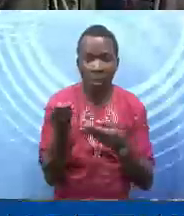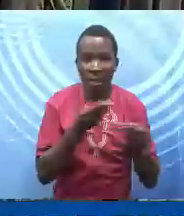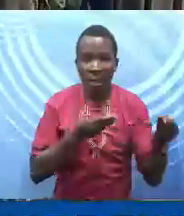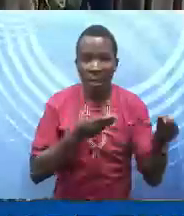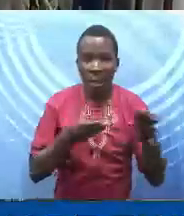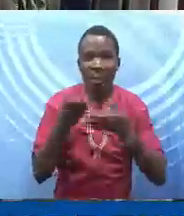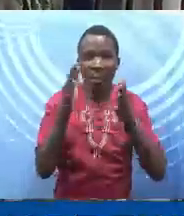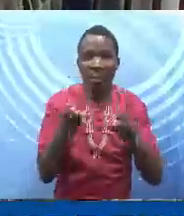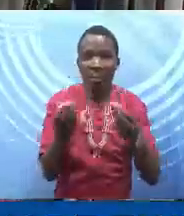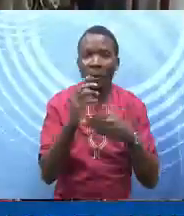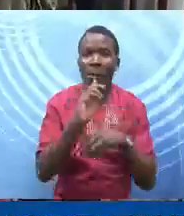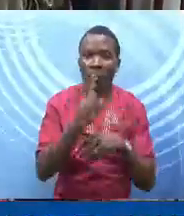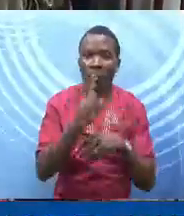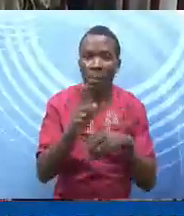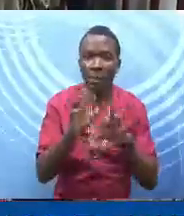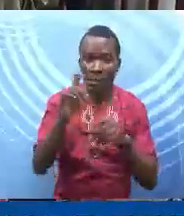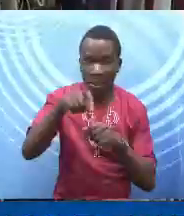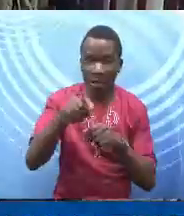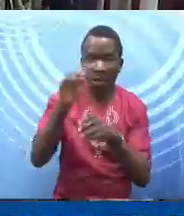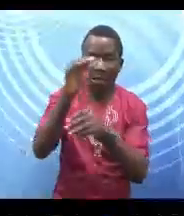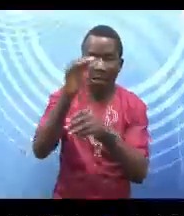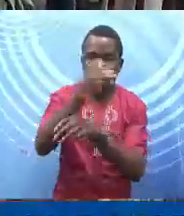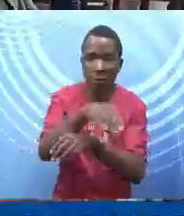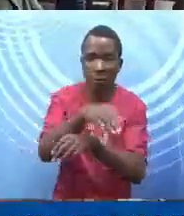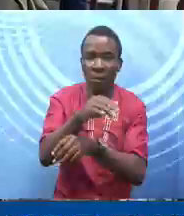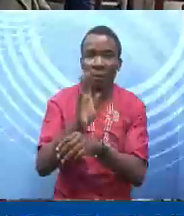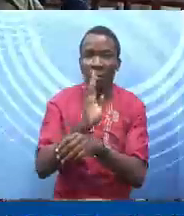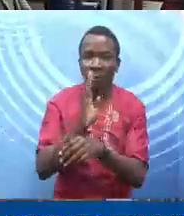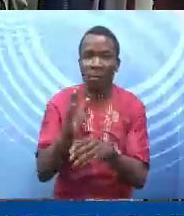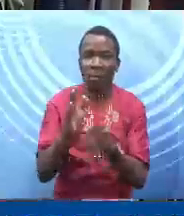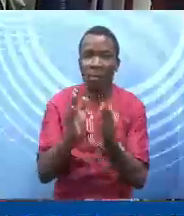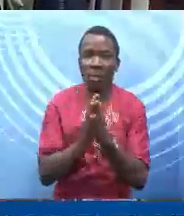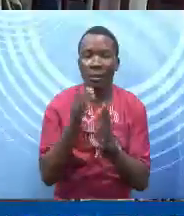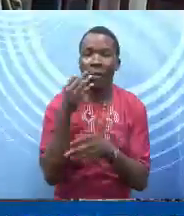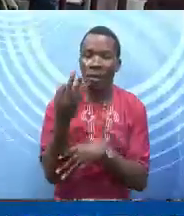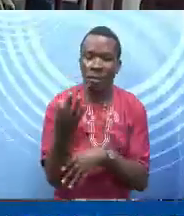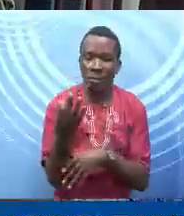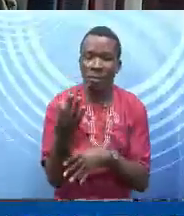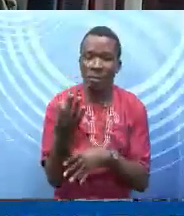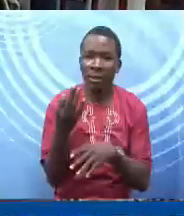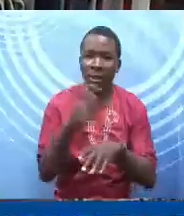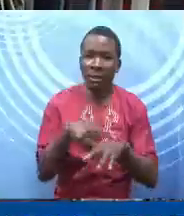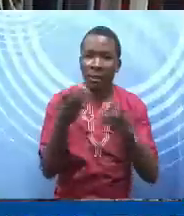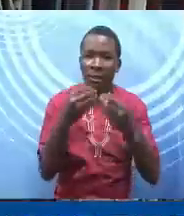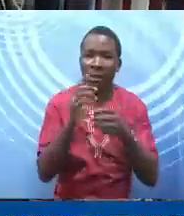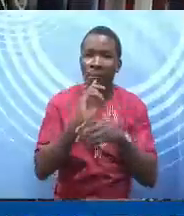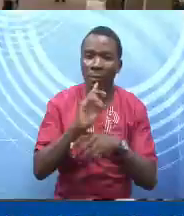baduhereza komande y'ibyo bakeneye nimugoroba ku cyumweru no kuwa gatatu. Iyo baduhaye